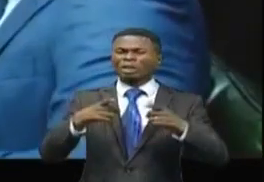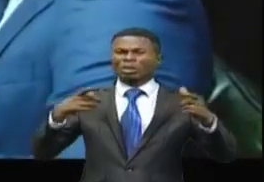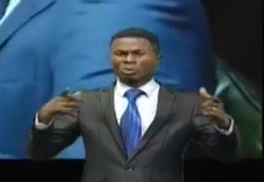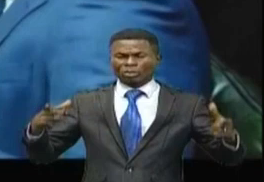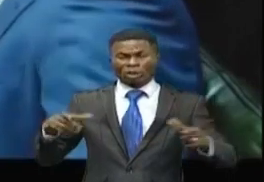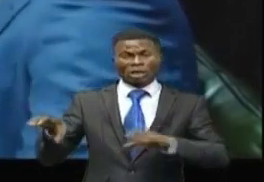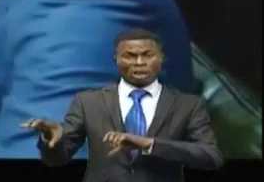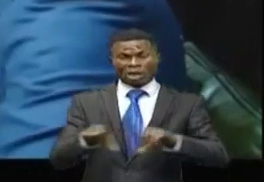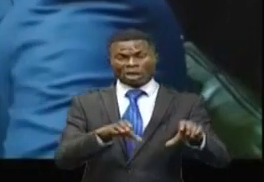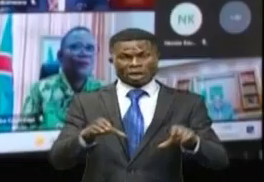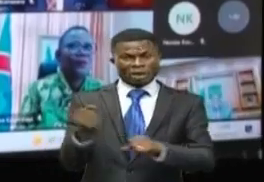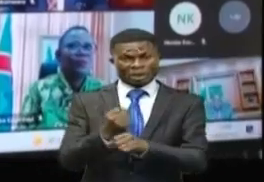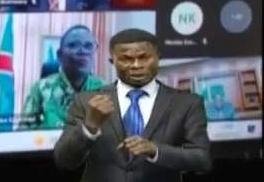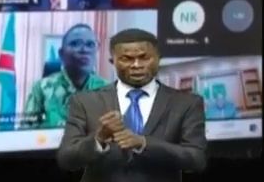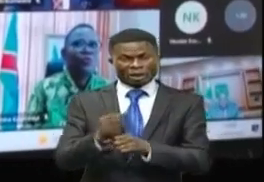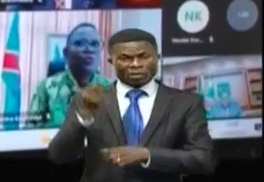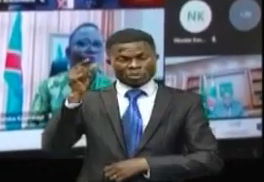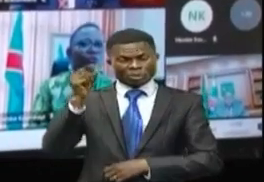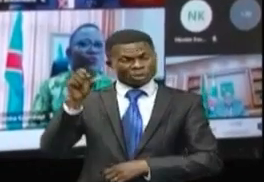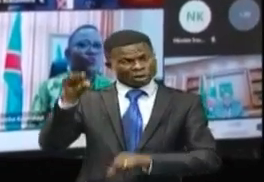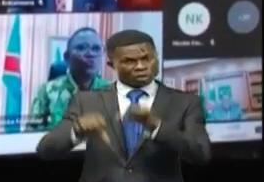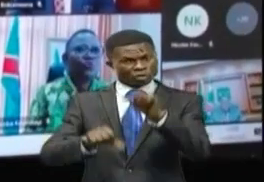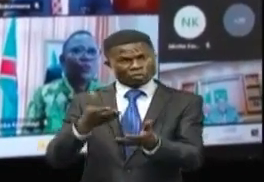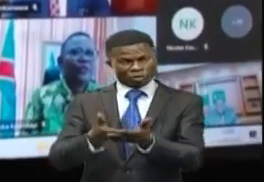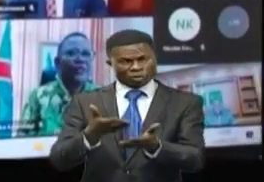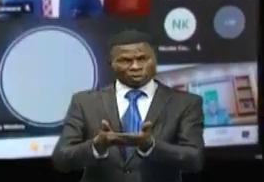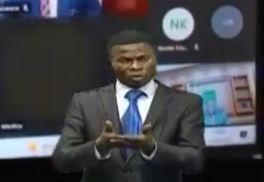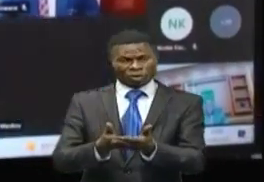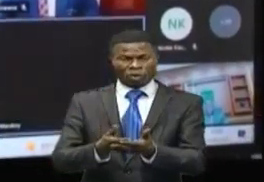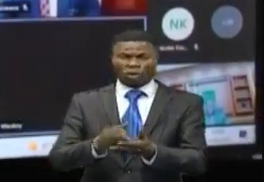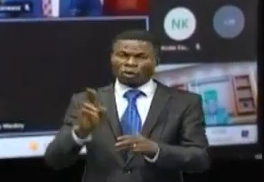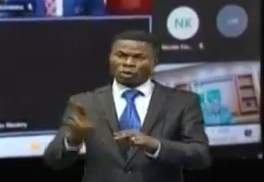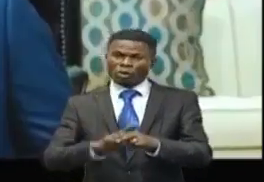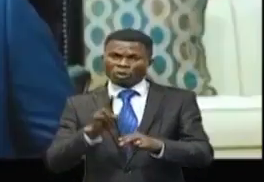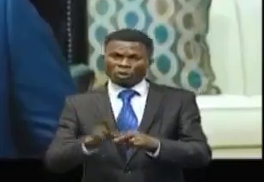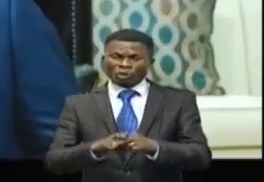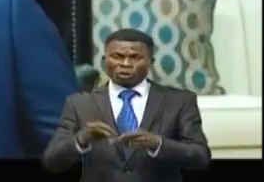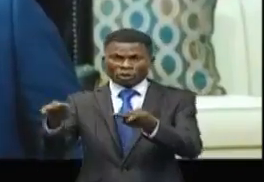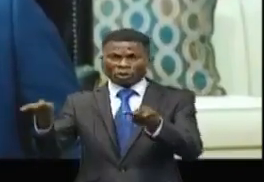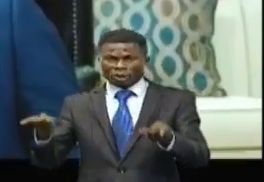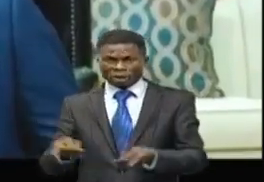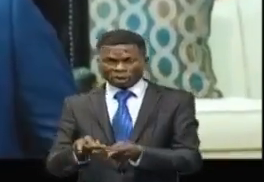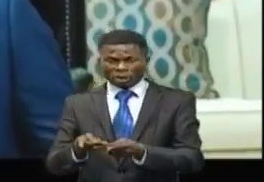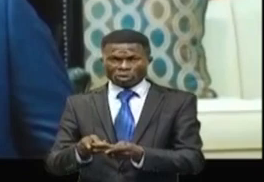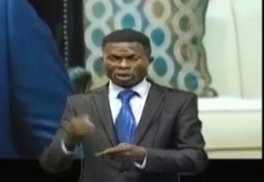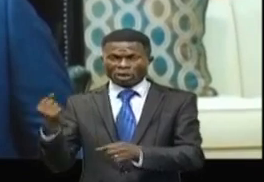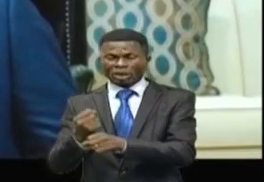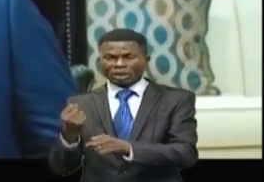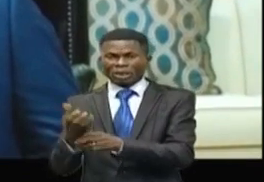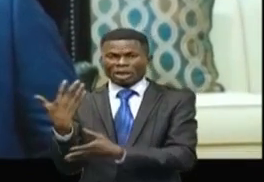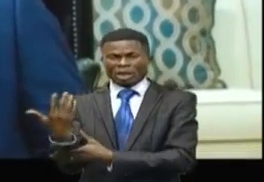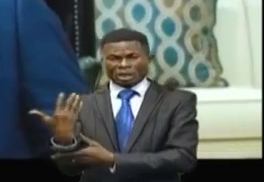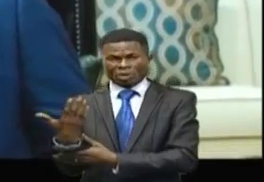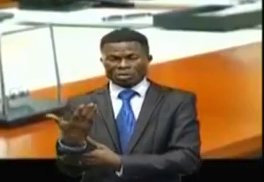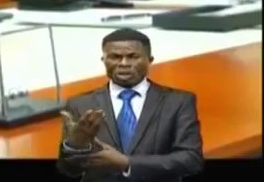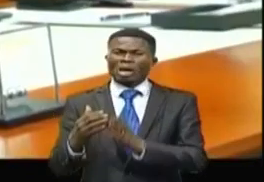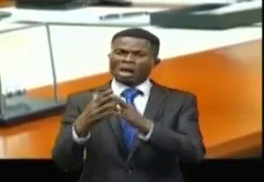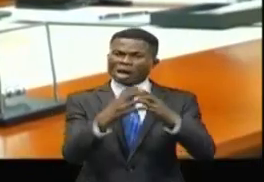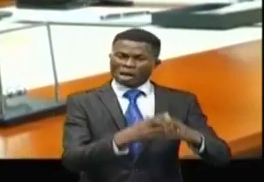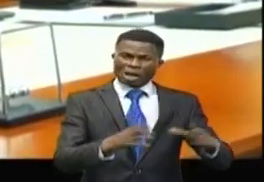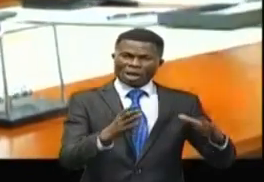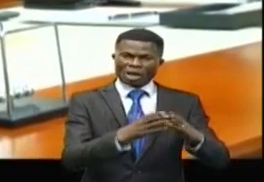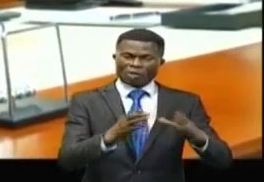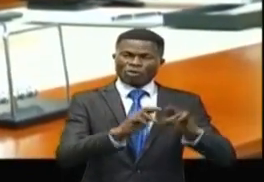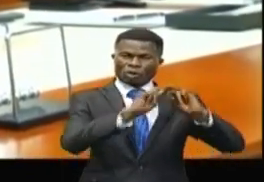activités minières illicites s'effectue soit dans les zones d'exploitation artisanale en complicité avec le